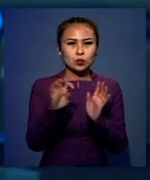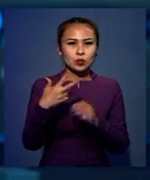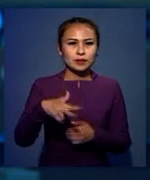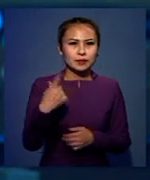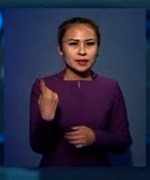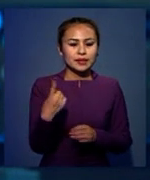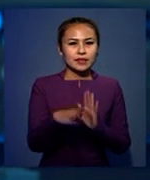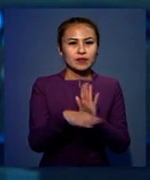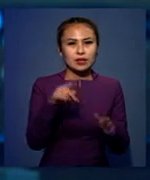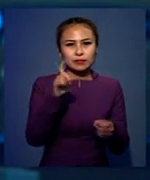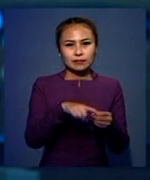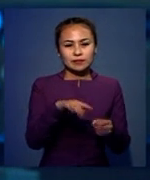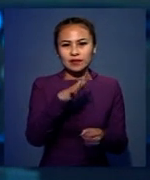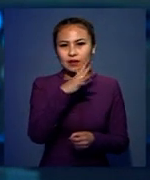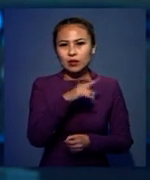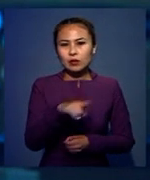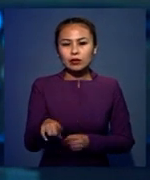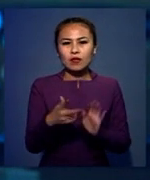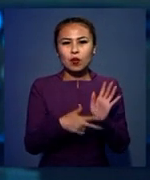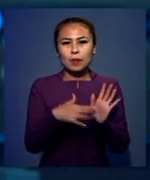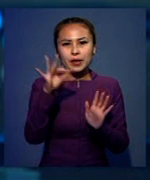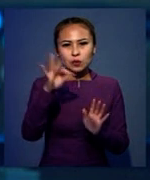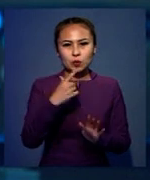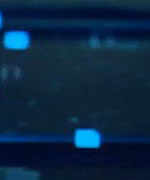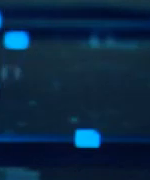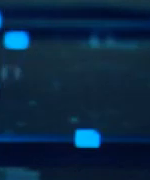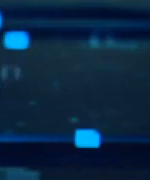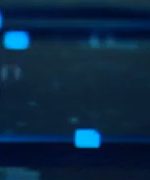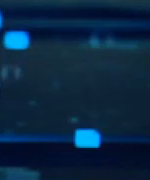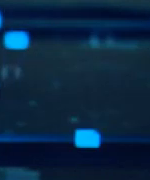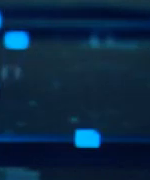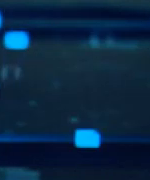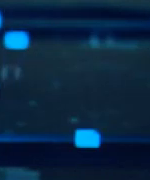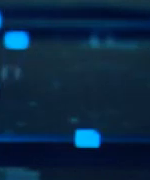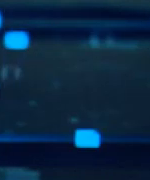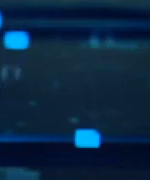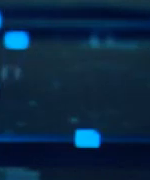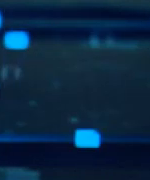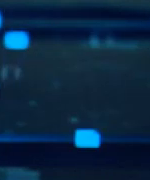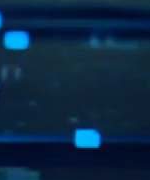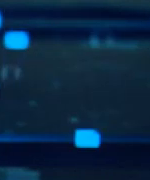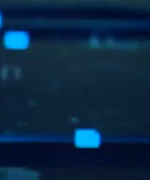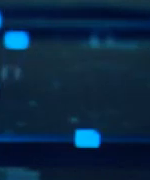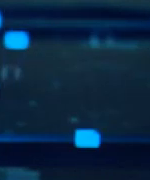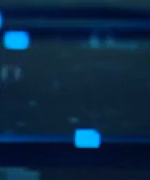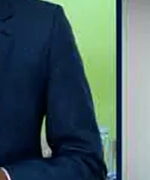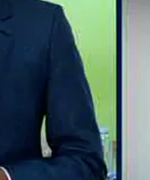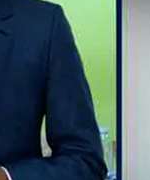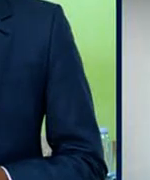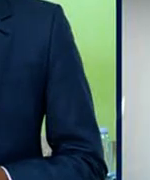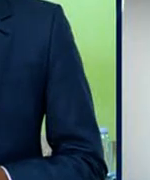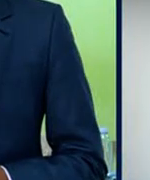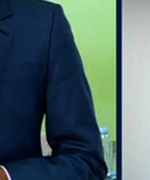585431 сайлаушы тіркелген. Осы сағаттарға дейін солардың 80% өз таңдауларын жасап үлгеріпті. Қазір бізбен облыс орталығындағы